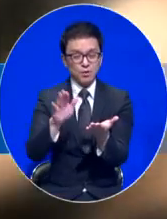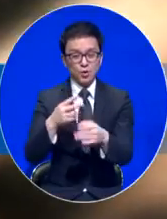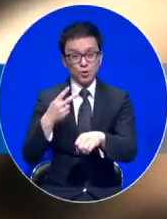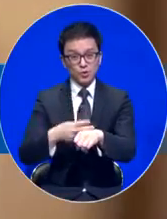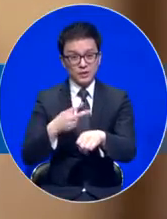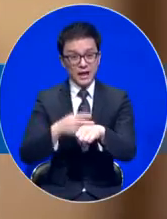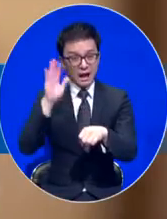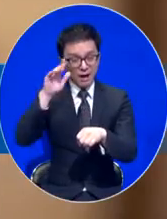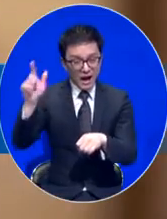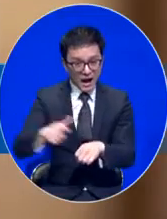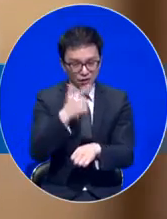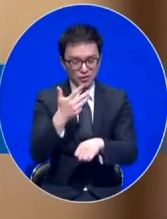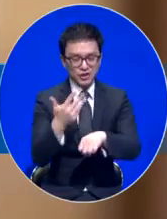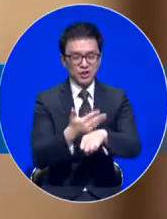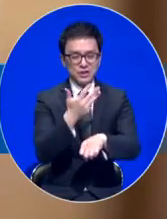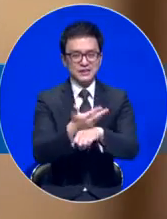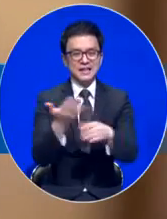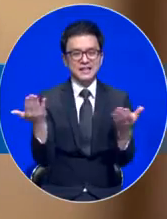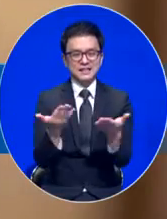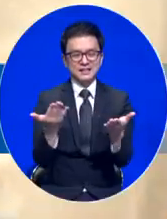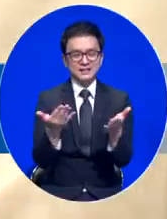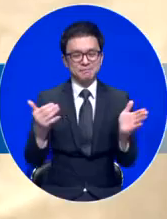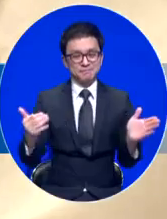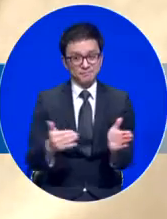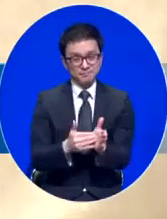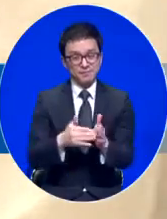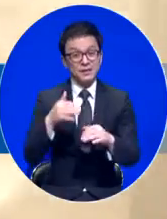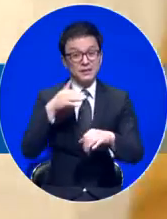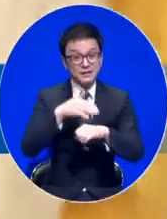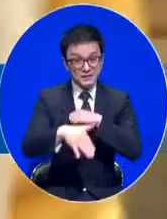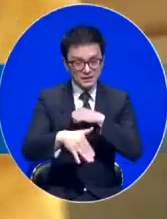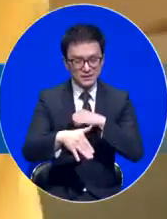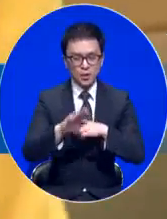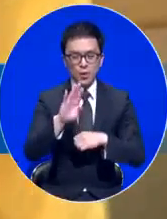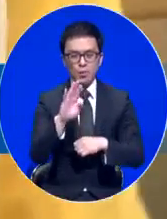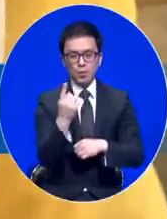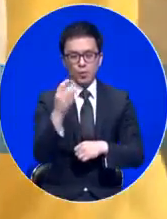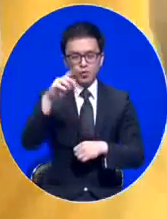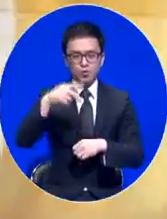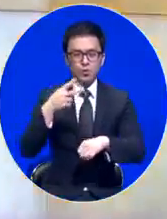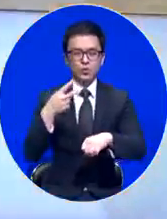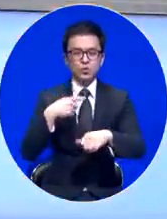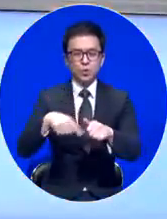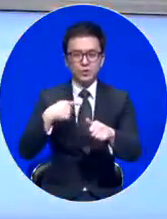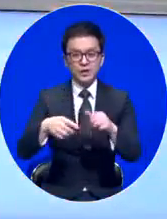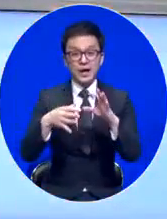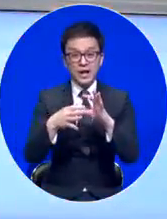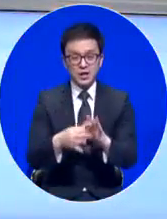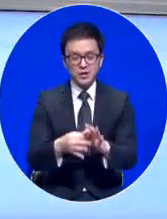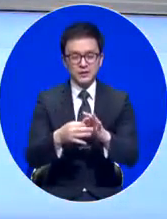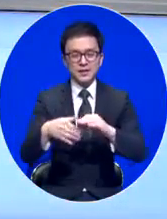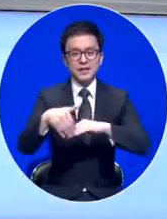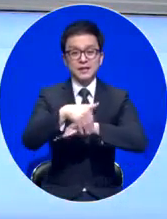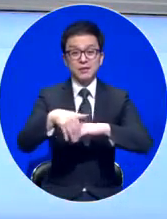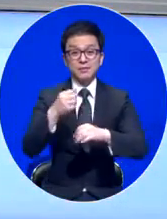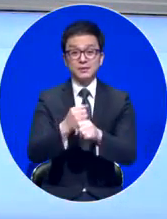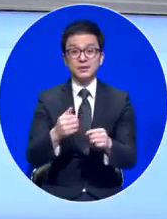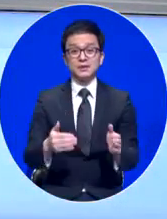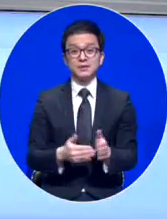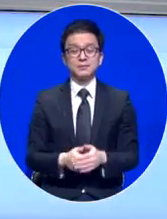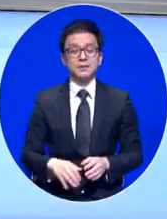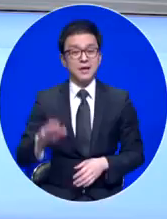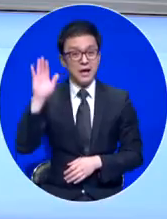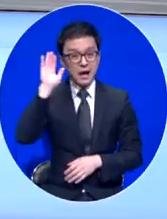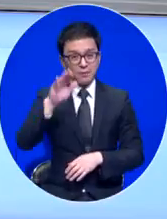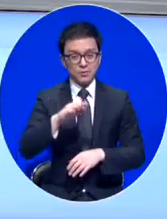보육교사의 8시간 근무를 보장하기 위한 보육지원체계 개편안을 마련할 계획입니다. 네, 하여튼 이번 대책이 차질